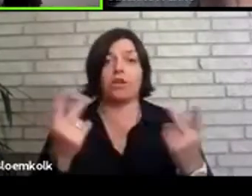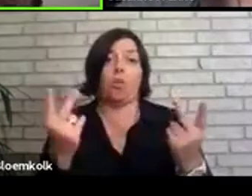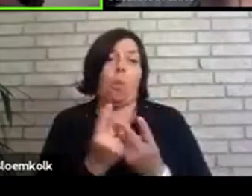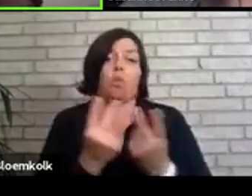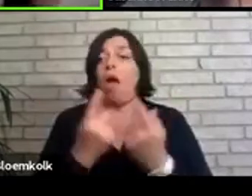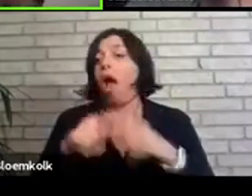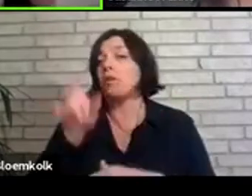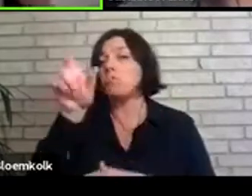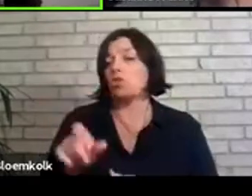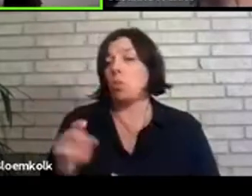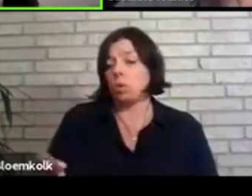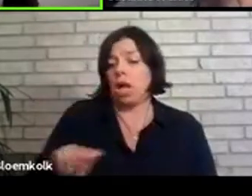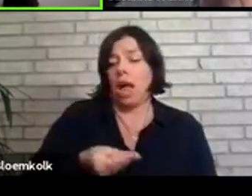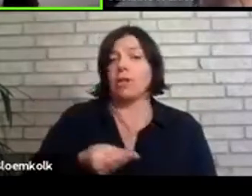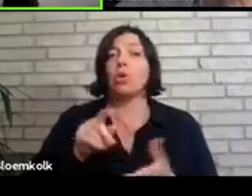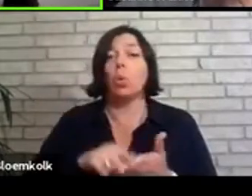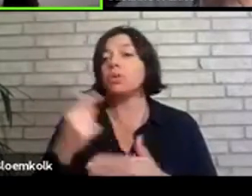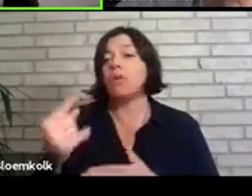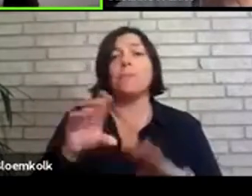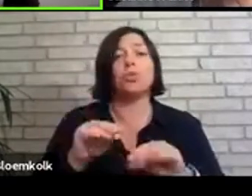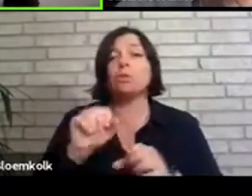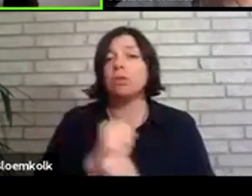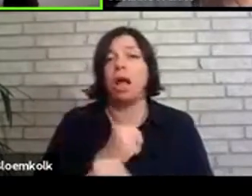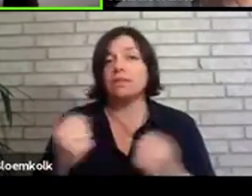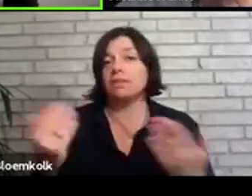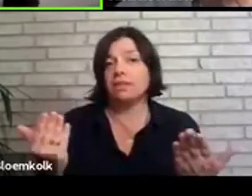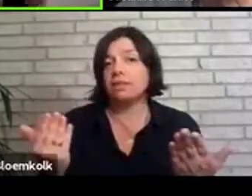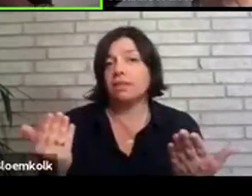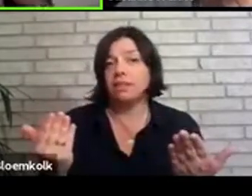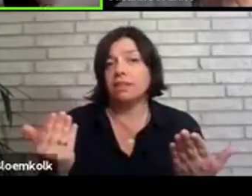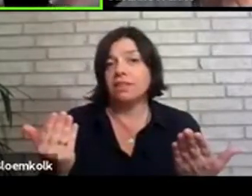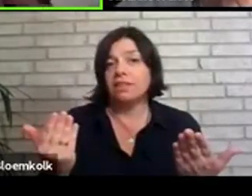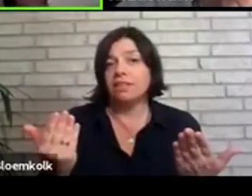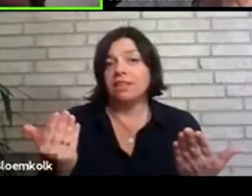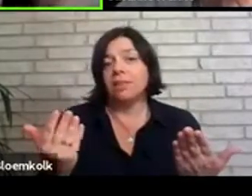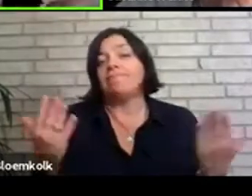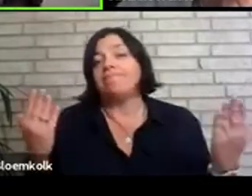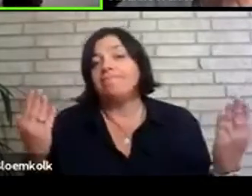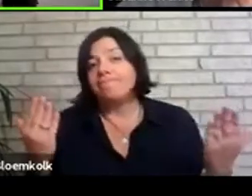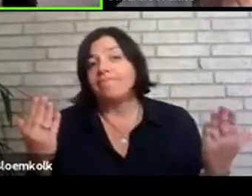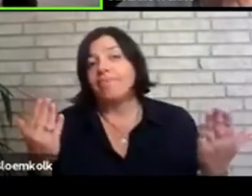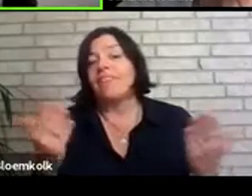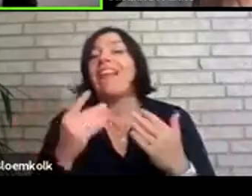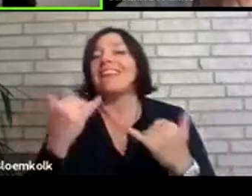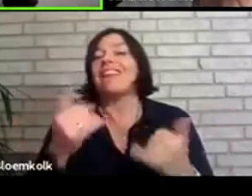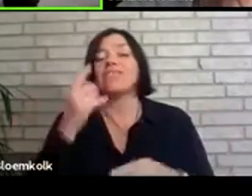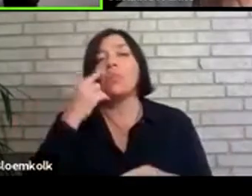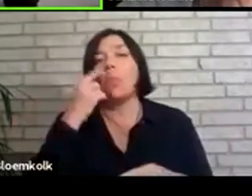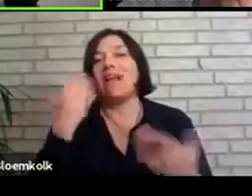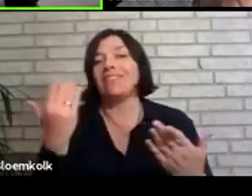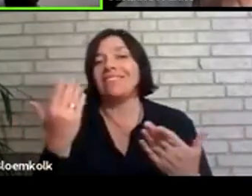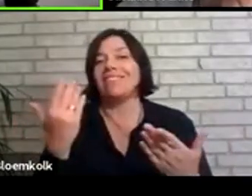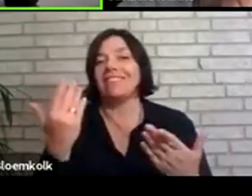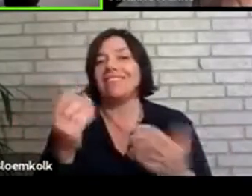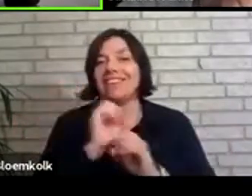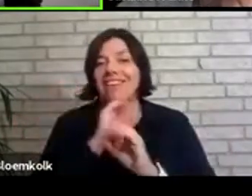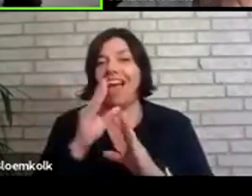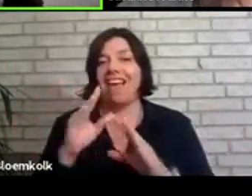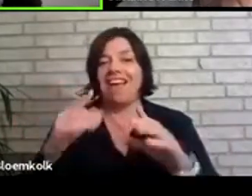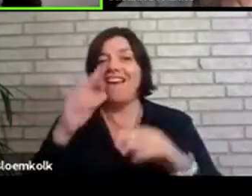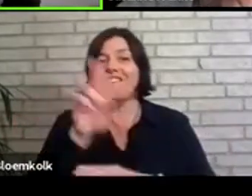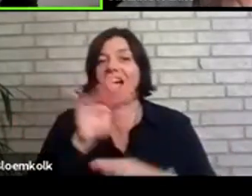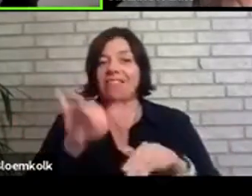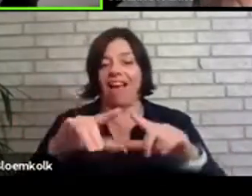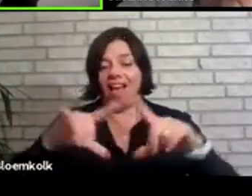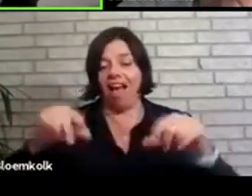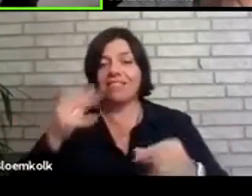einfach jetzt gerade nicht nutzen kann, weil das ja alles auf eine Person, also auf den Inhaber oder die Inhaberin personalisiert ist. Und